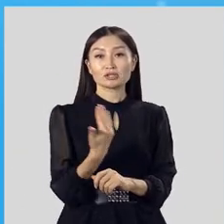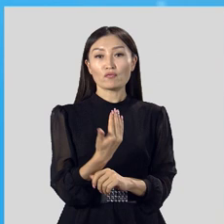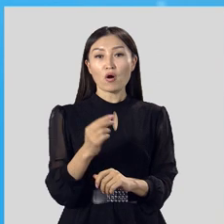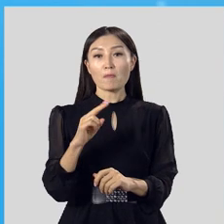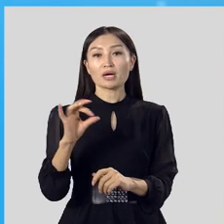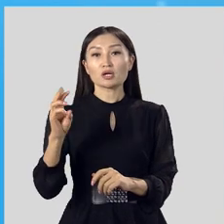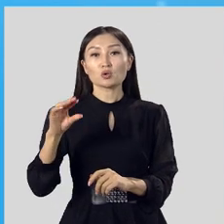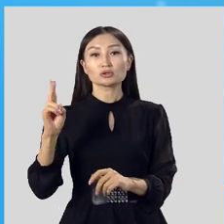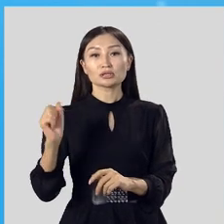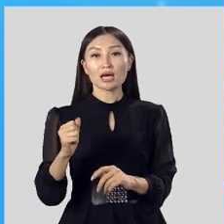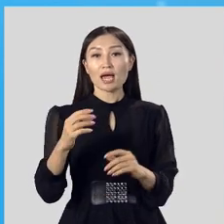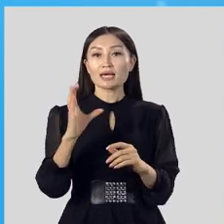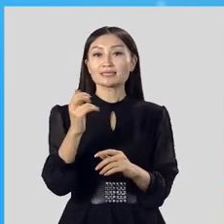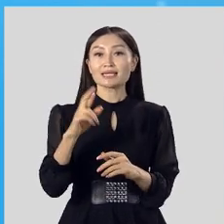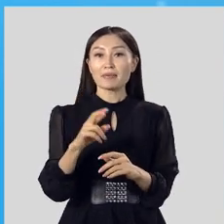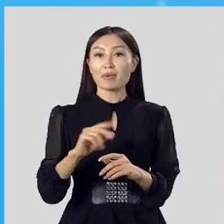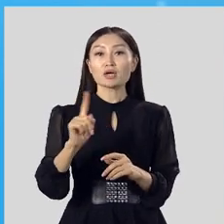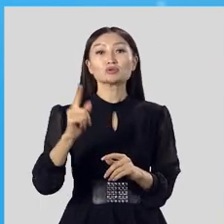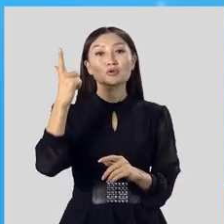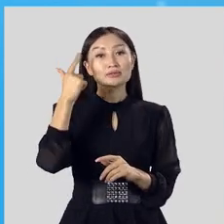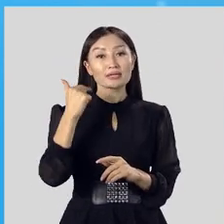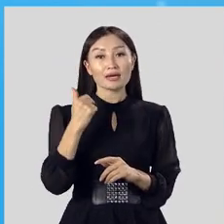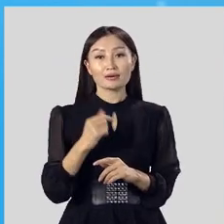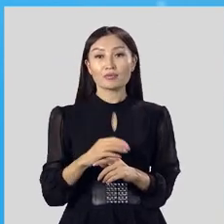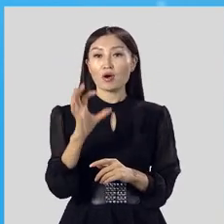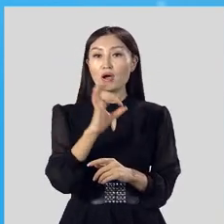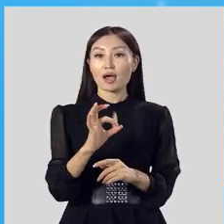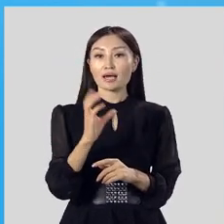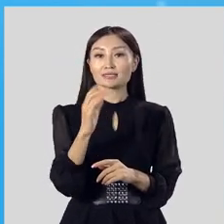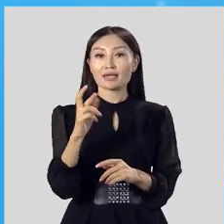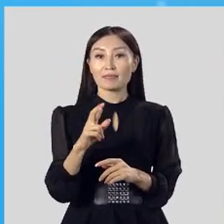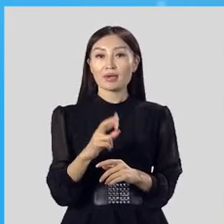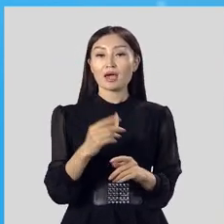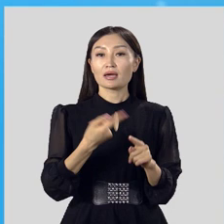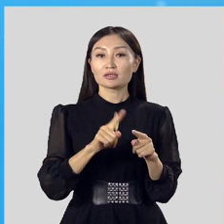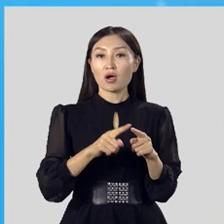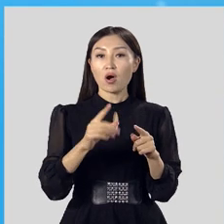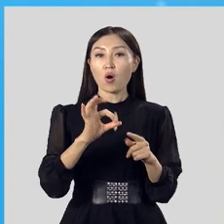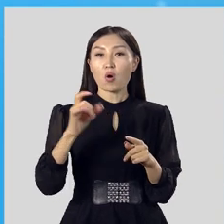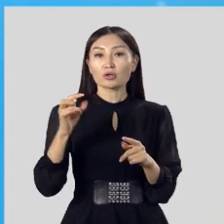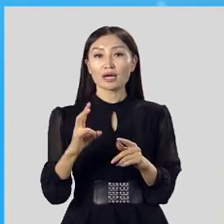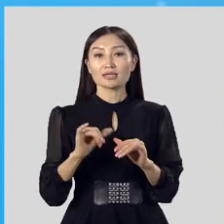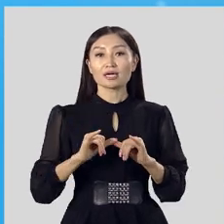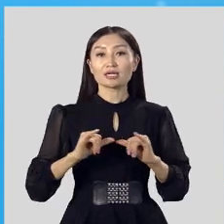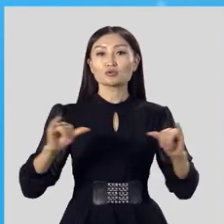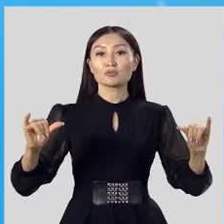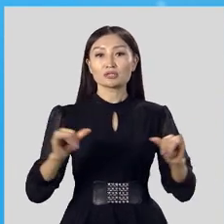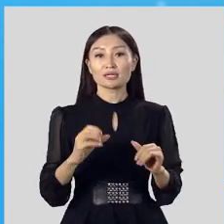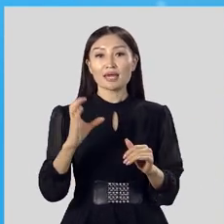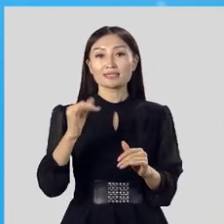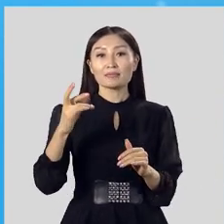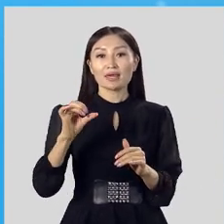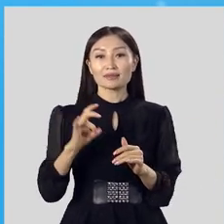проростка. Семя. Что мы знаем о семени? Семя – это орган размножения семенных